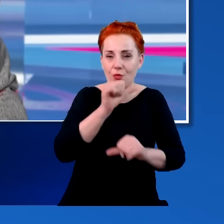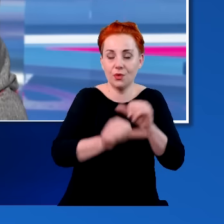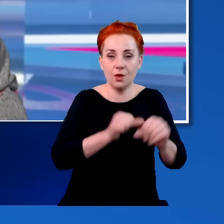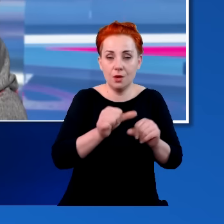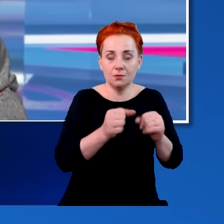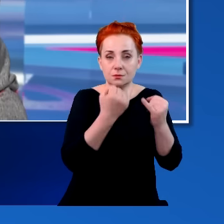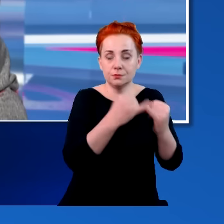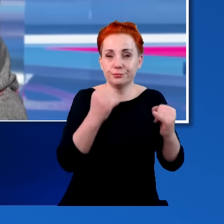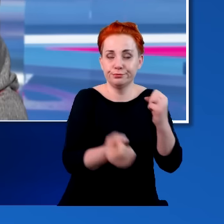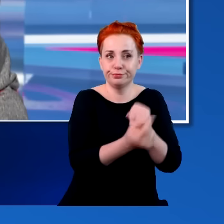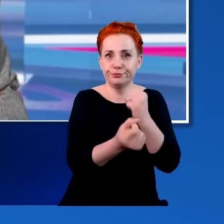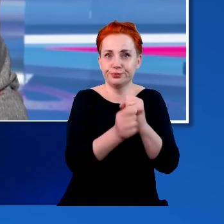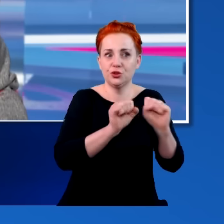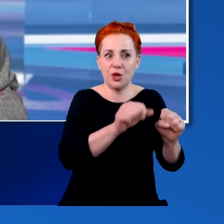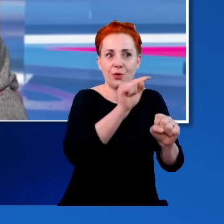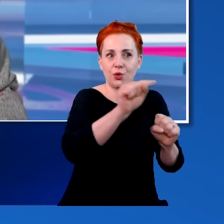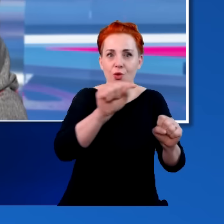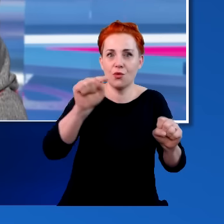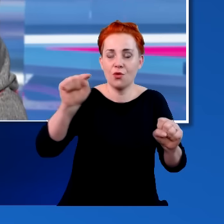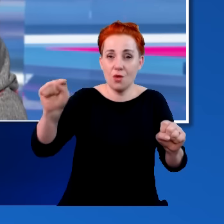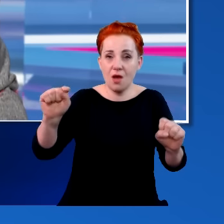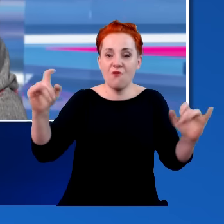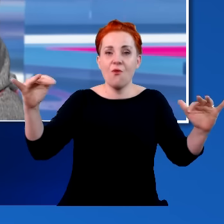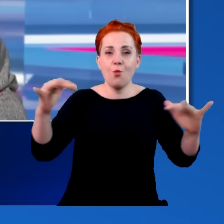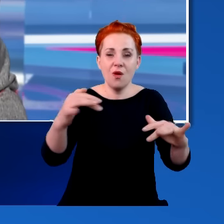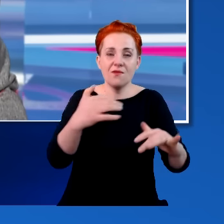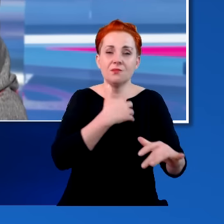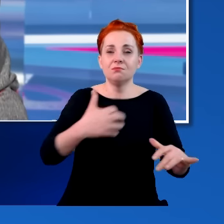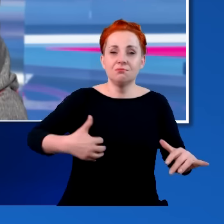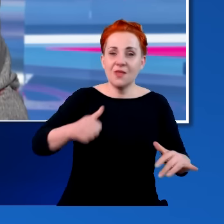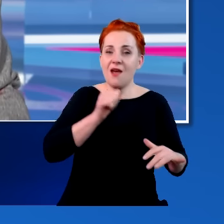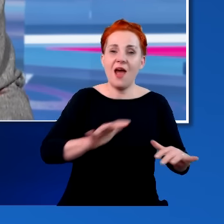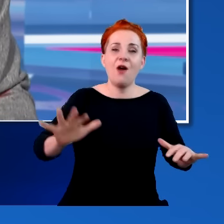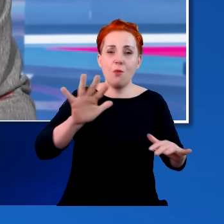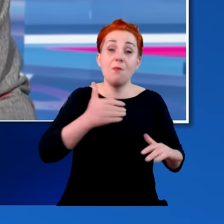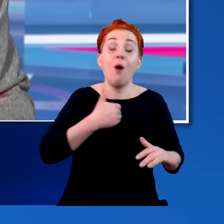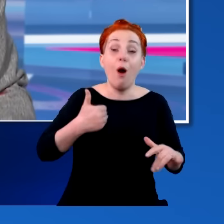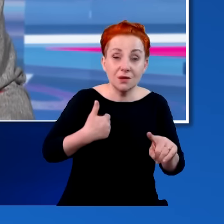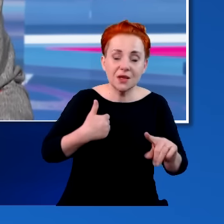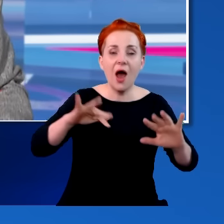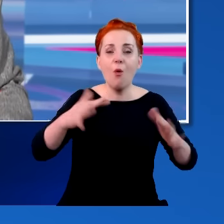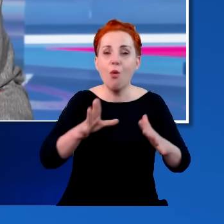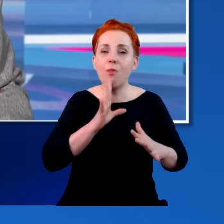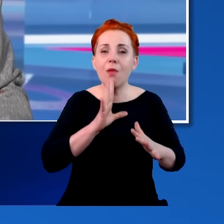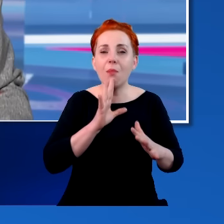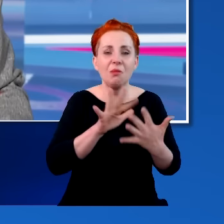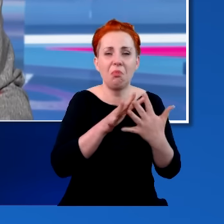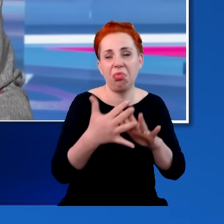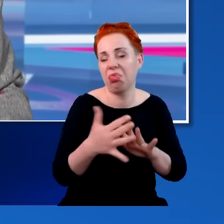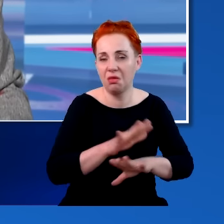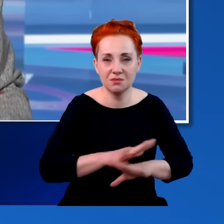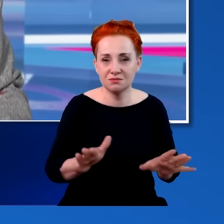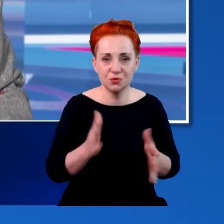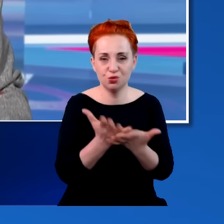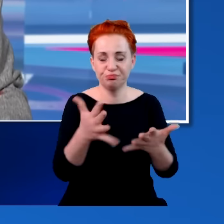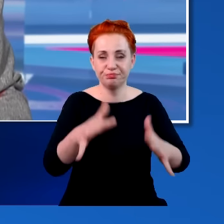działań, które spowodują, że polska gospodarka, jako europejska gospodarka, będzie sprowadzona do roli jakiegoś skansenu europejskiego. Ale panie pośle,